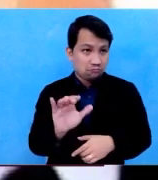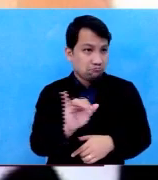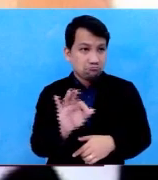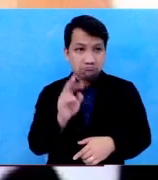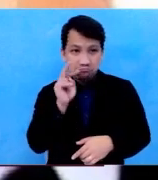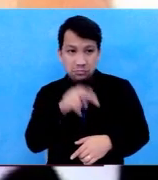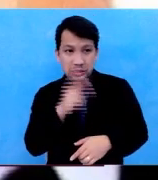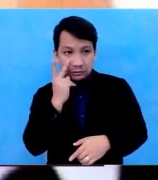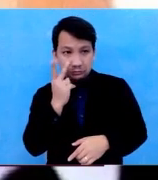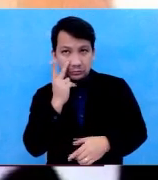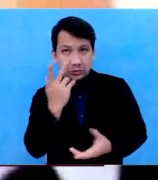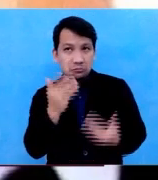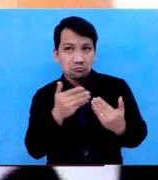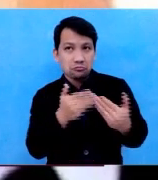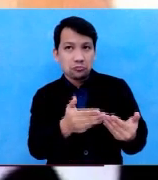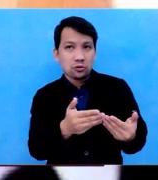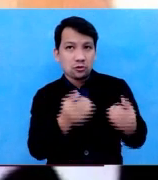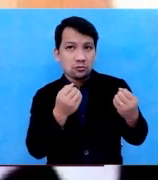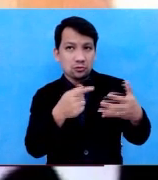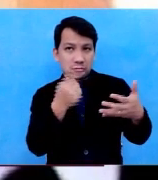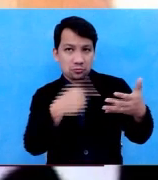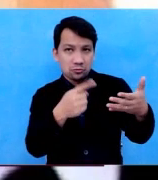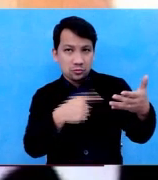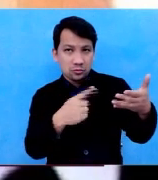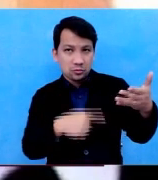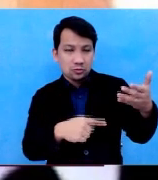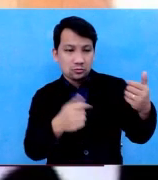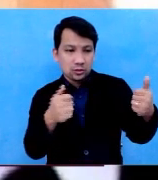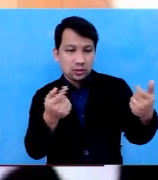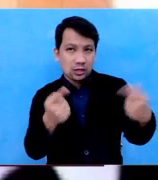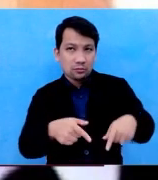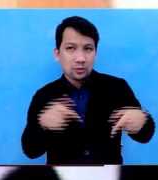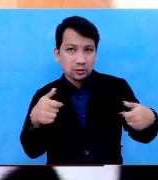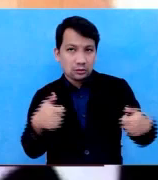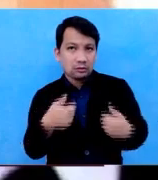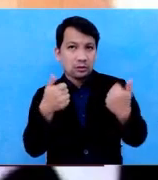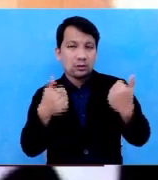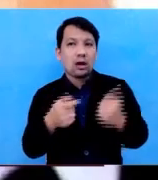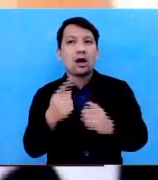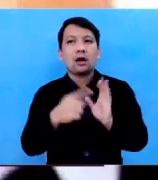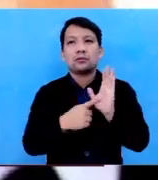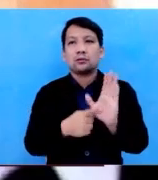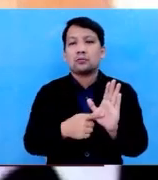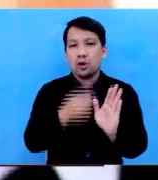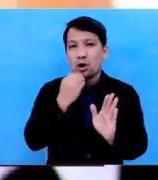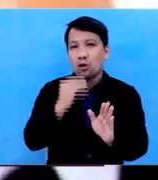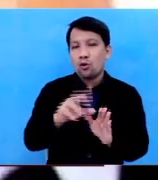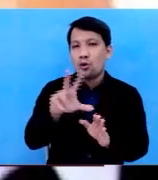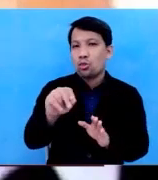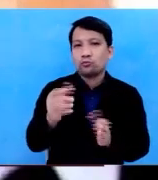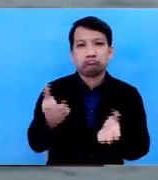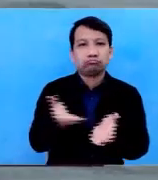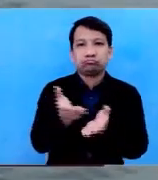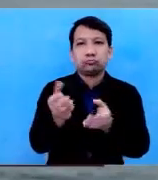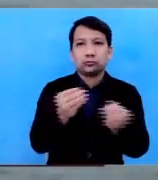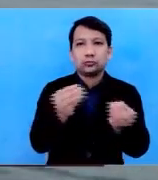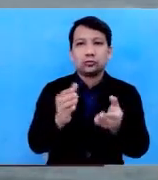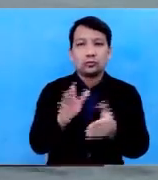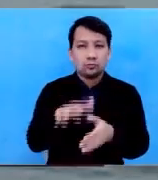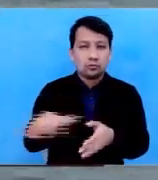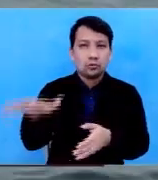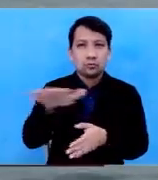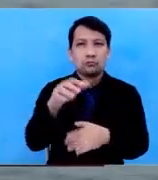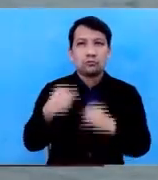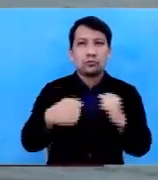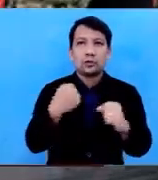parabang tuloy-tuloy maraming mga incidents na gano'n, then there will be issuance of no sail order muna for the whole fleet. Nakatakda